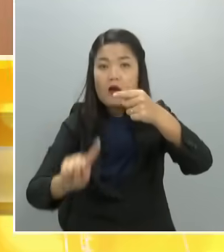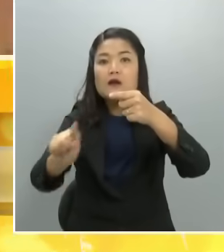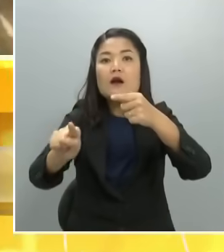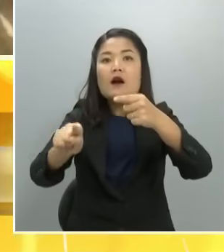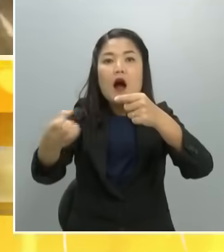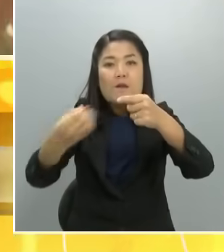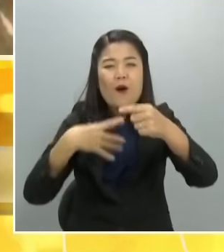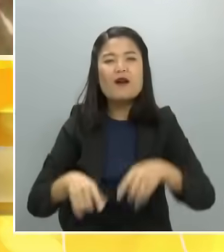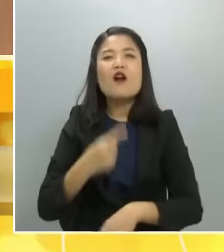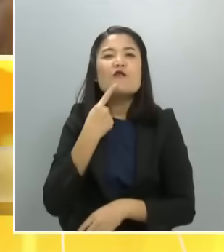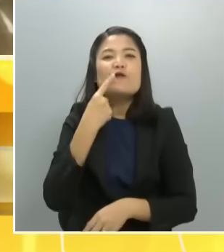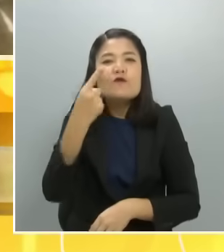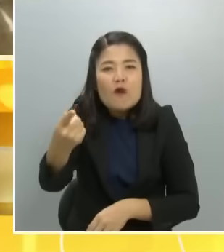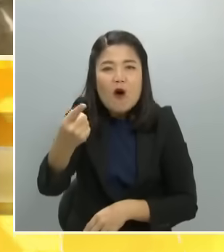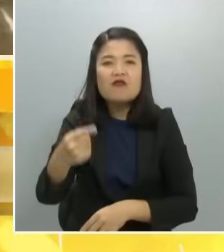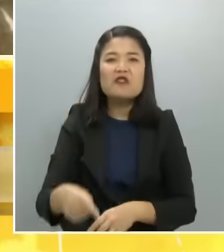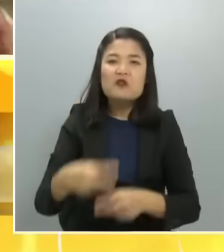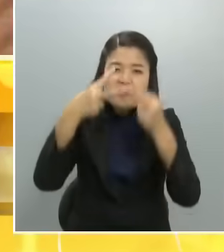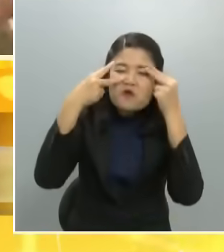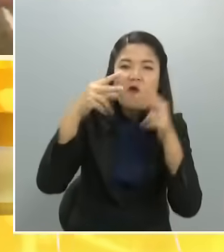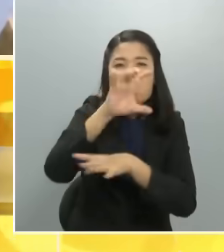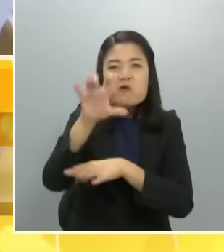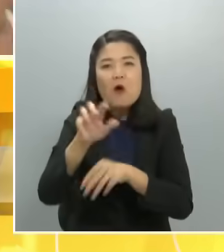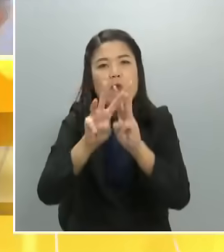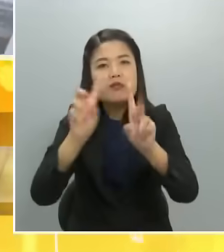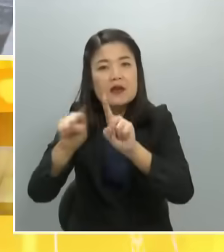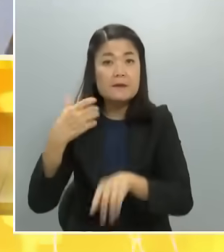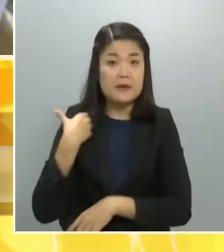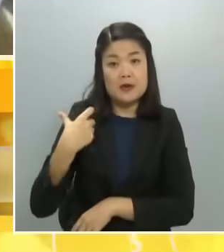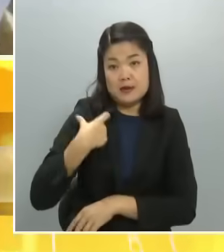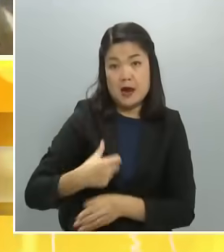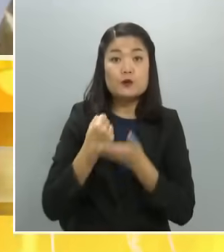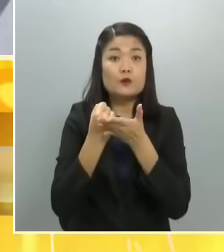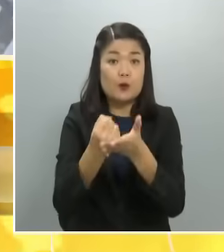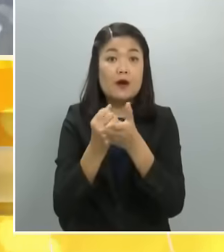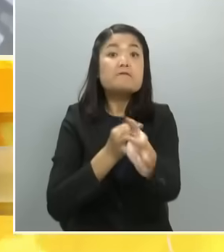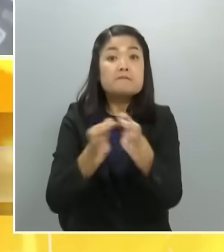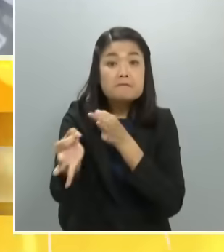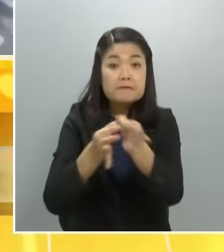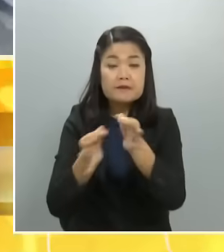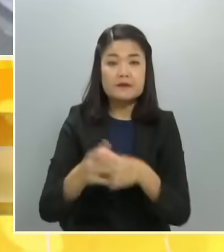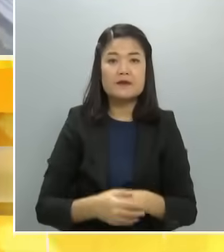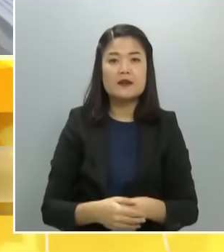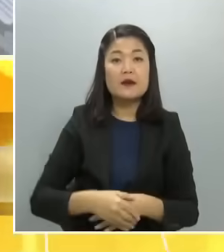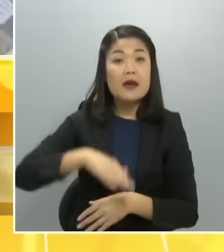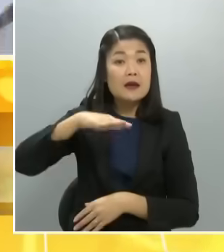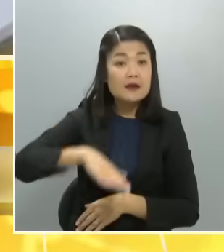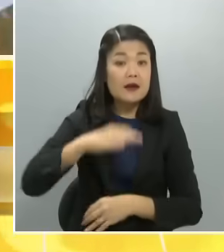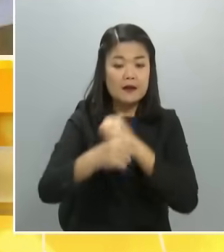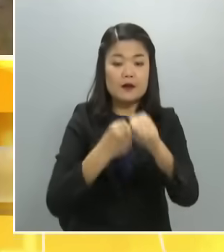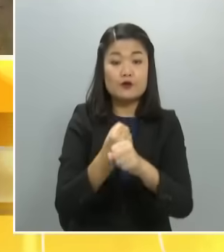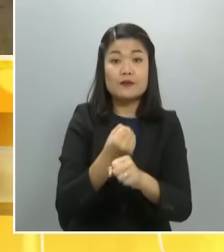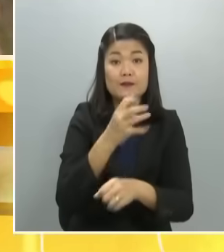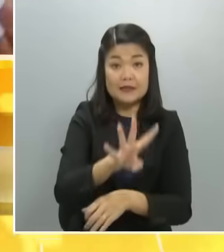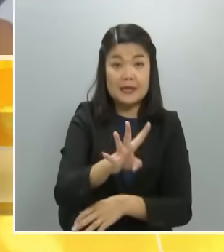ออนไลน์มีทนายให้คำปรึกษา ใช ่เสร็จน้องคนนี้อายุ14ปีชื่อเด็กชายเป็ด